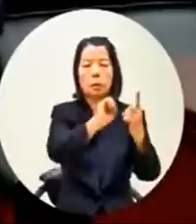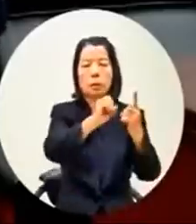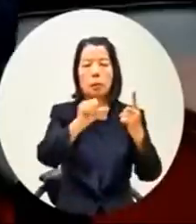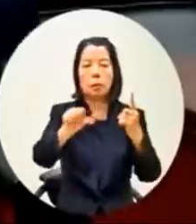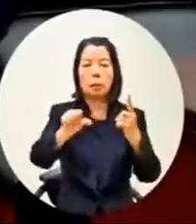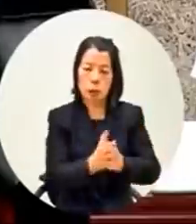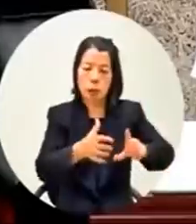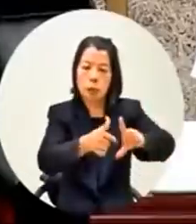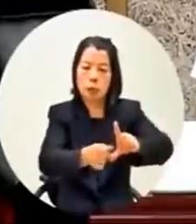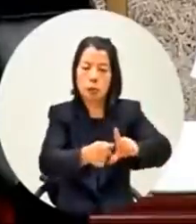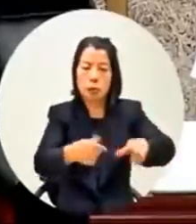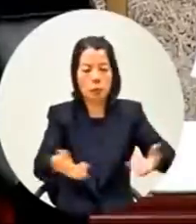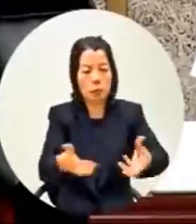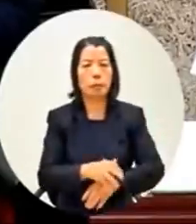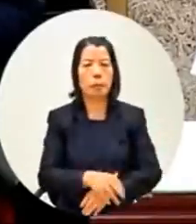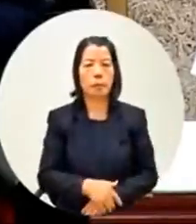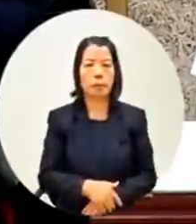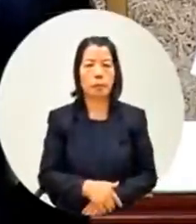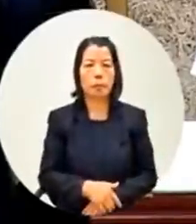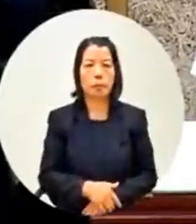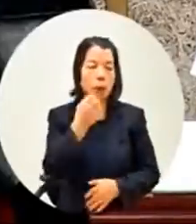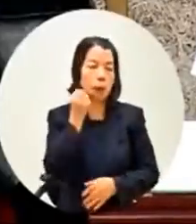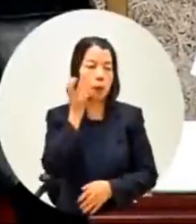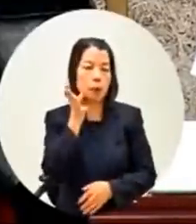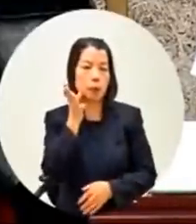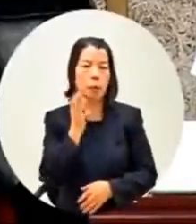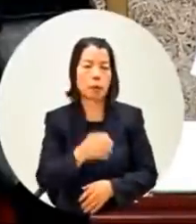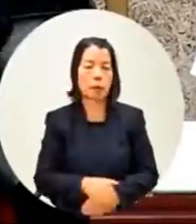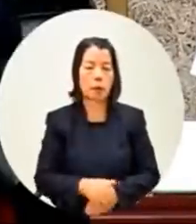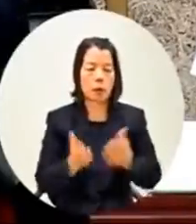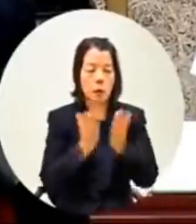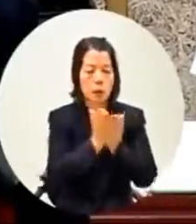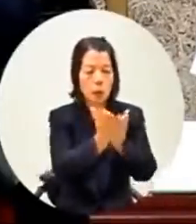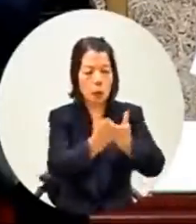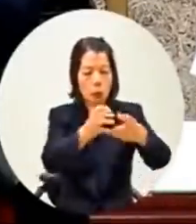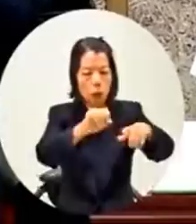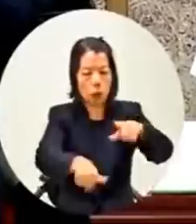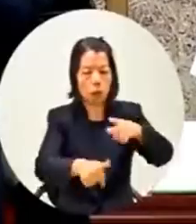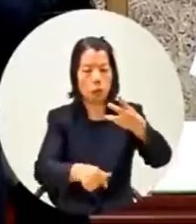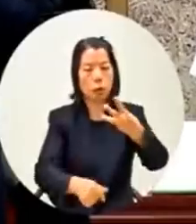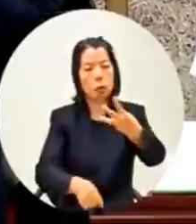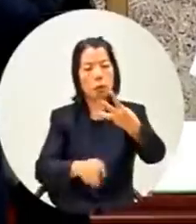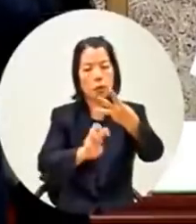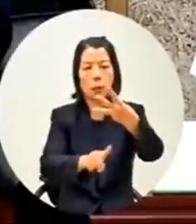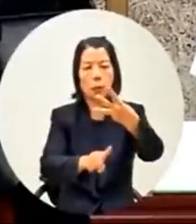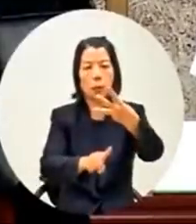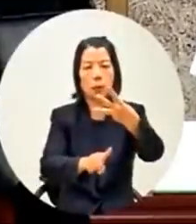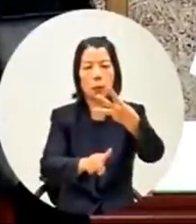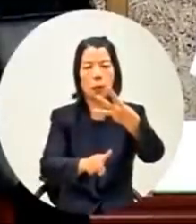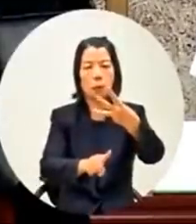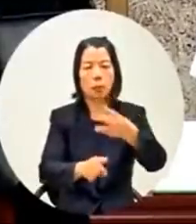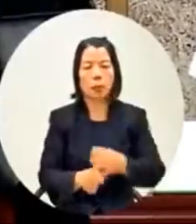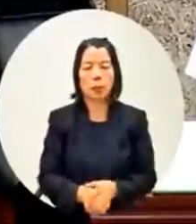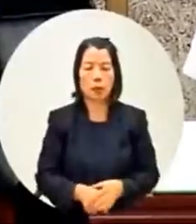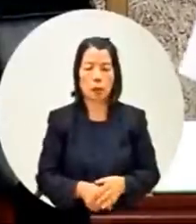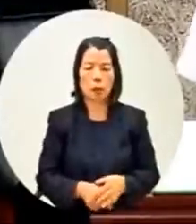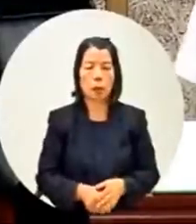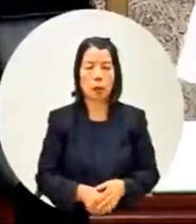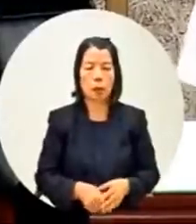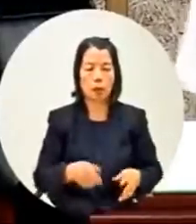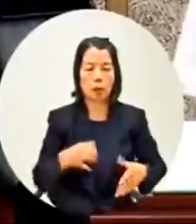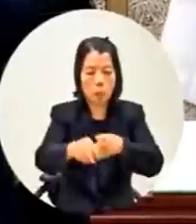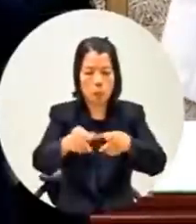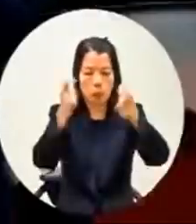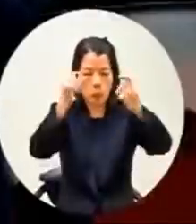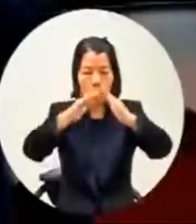月16号，这个是唐龙游艇公司在3月31号函文给我们高雄市政